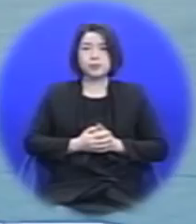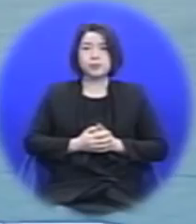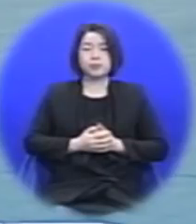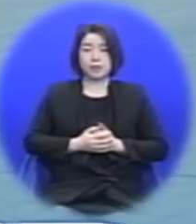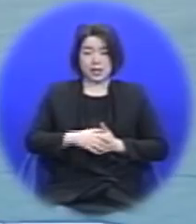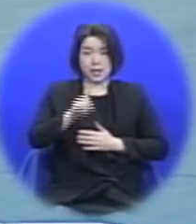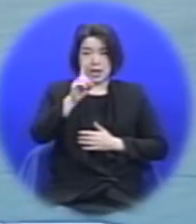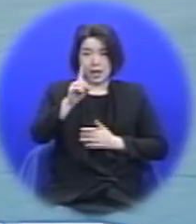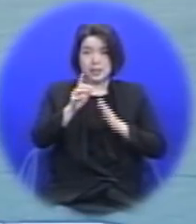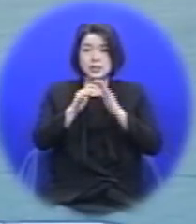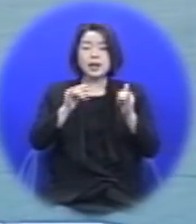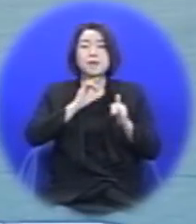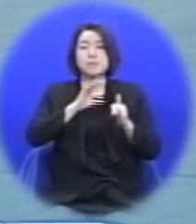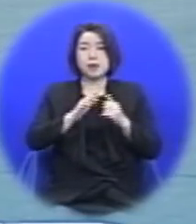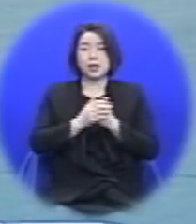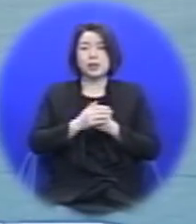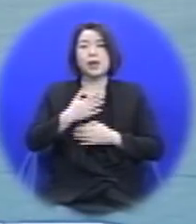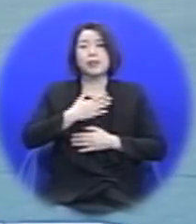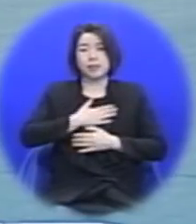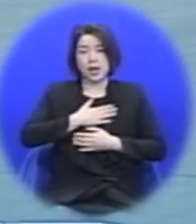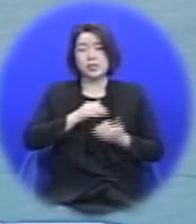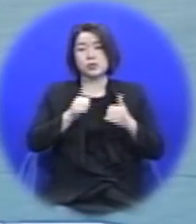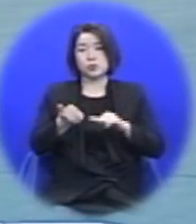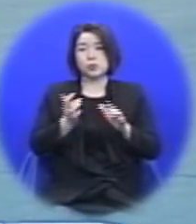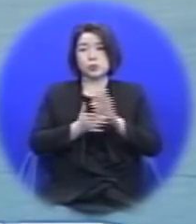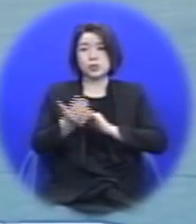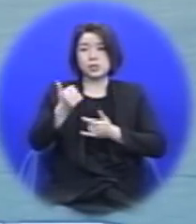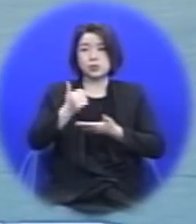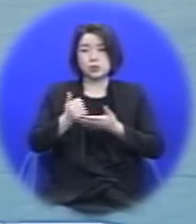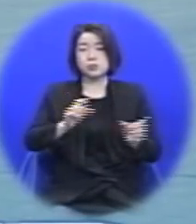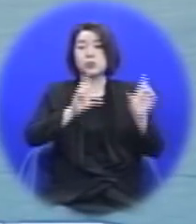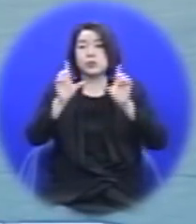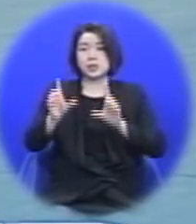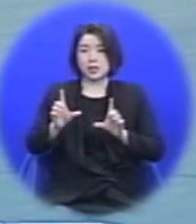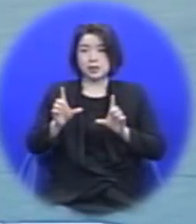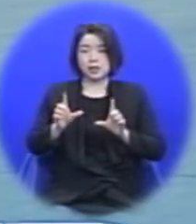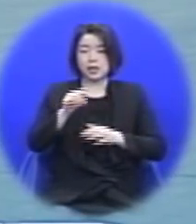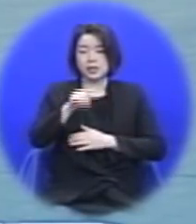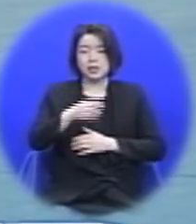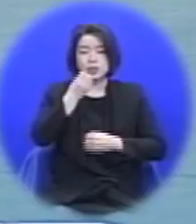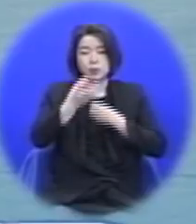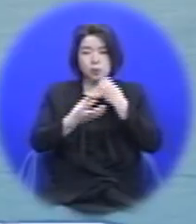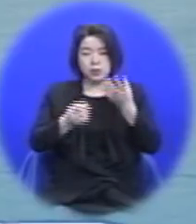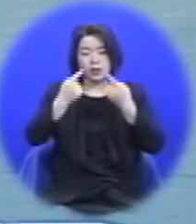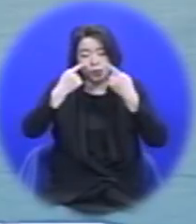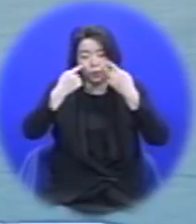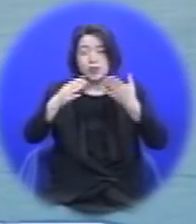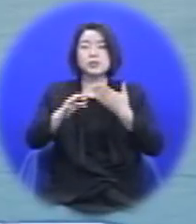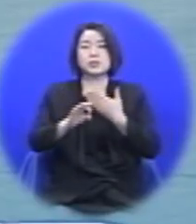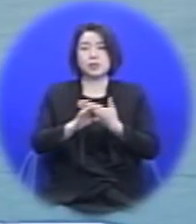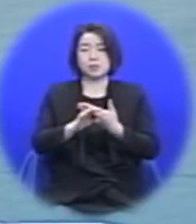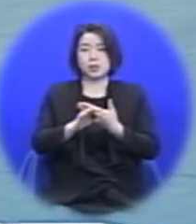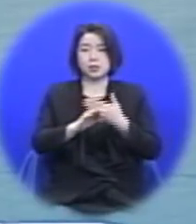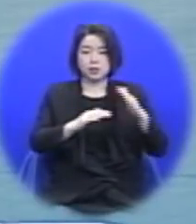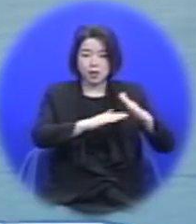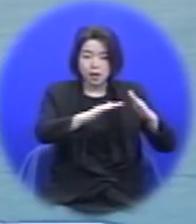한 사람만 나는 죽고 예수로 산다. 이 고백이 분명하면